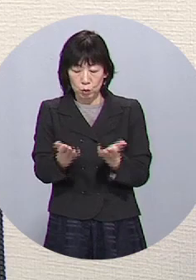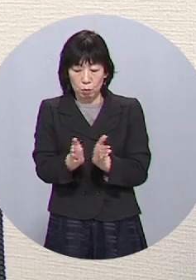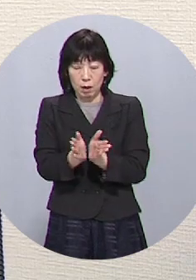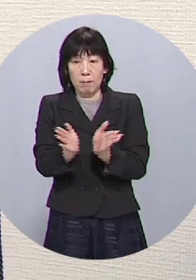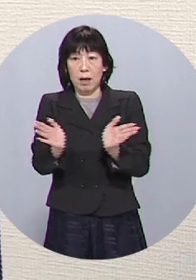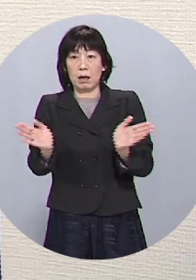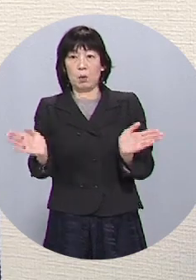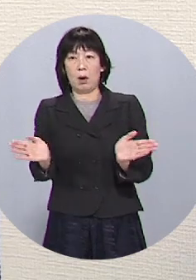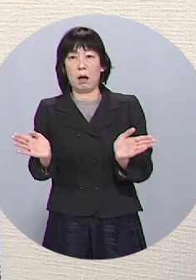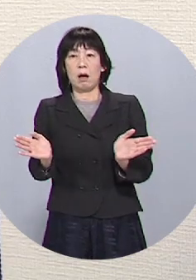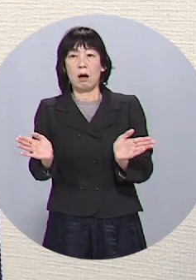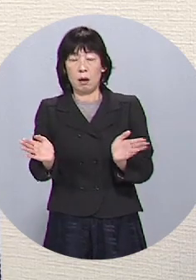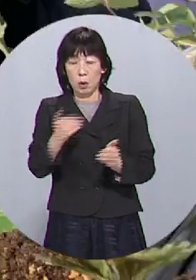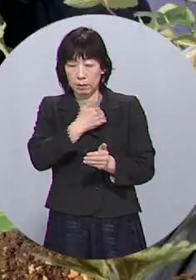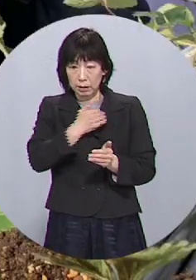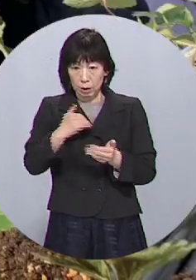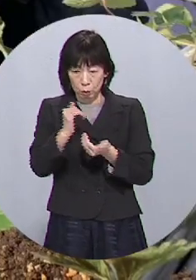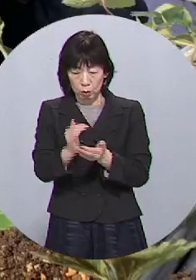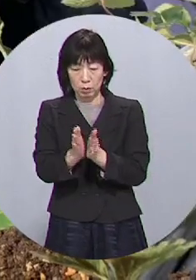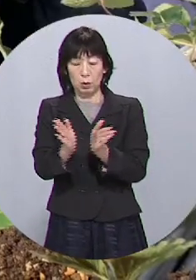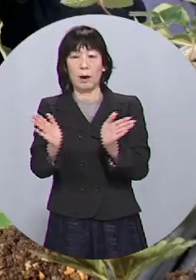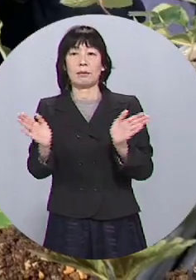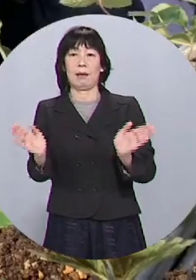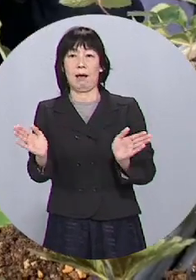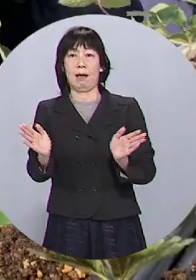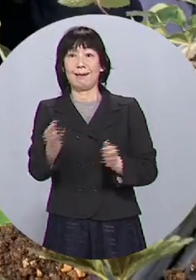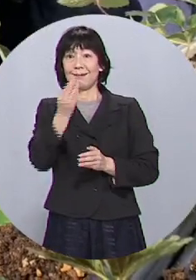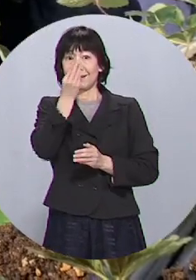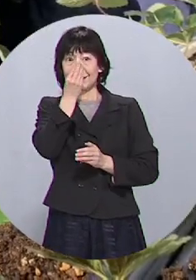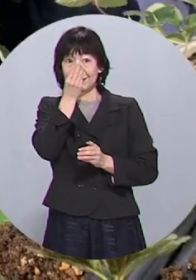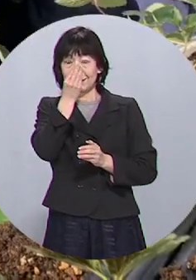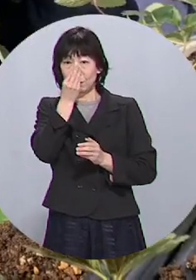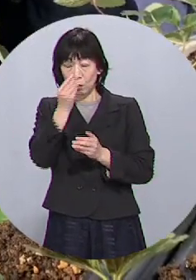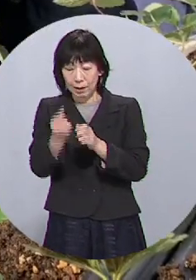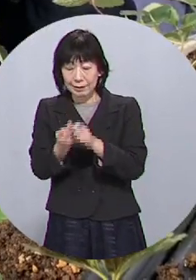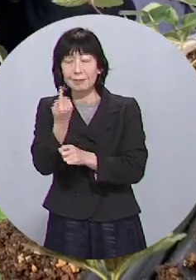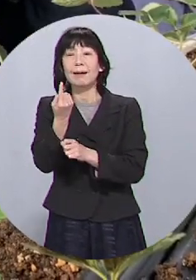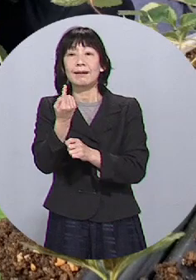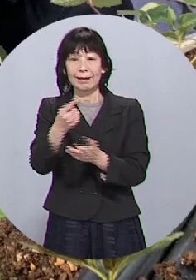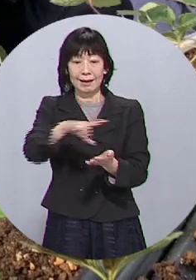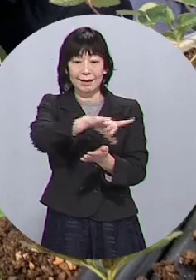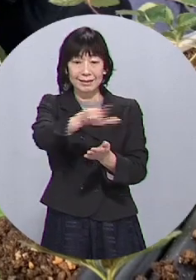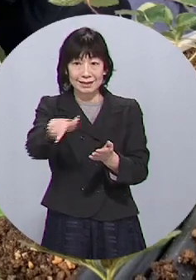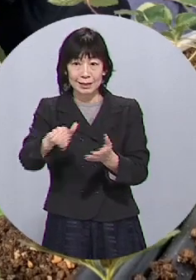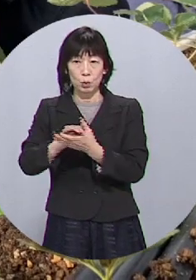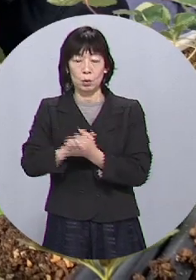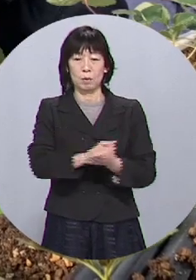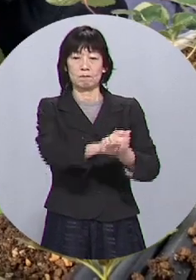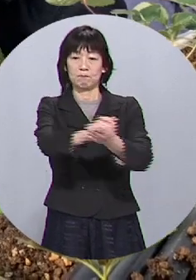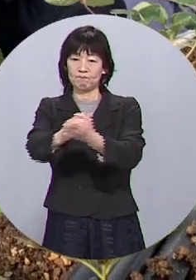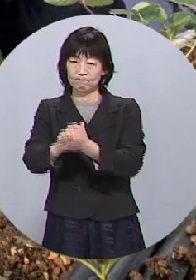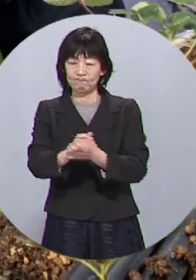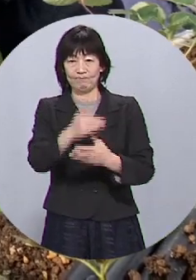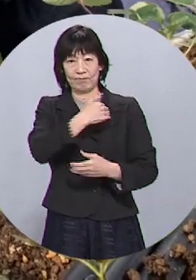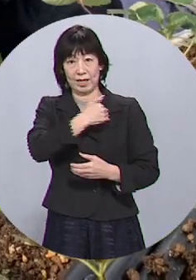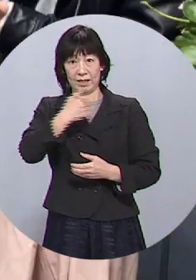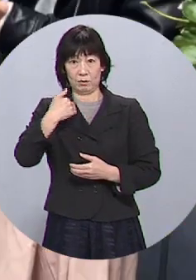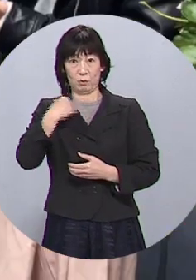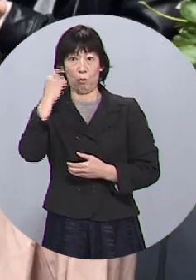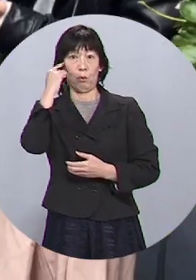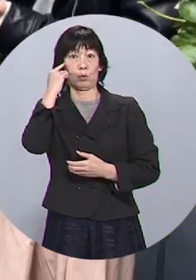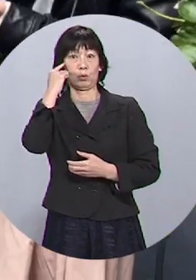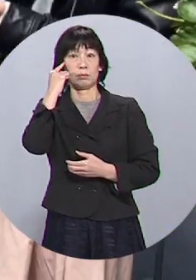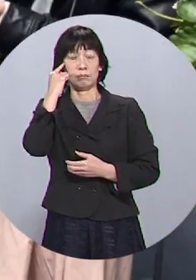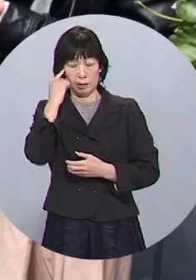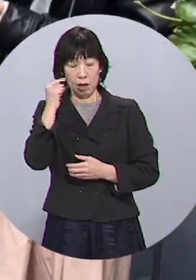今実感しているところです。いちごを通じてまさに地域との絆が深まってきているなというふうに思いますし